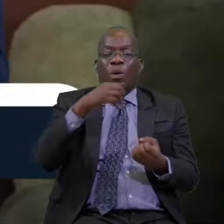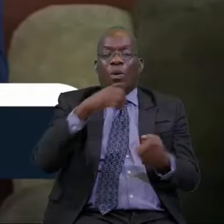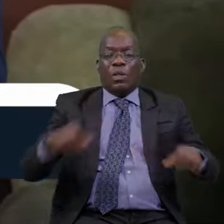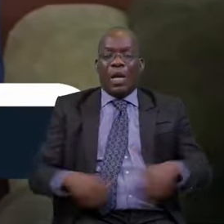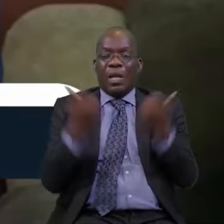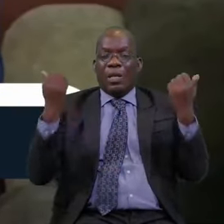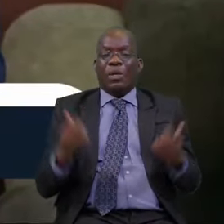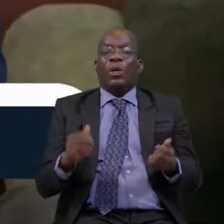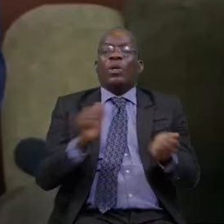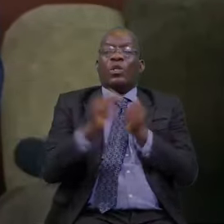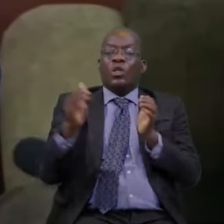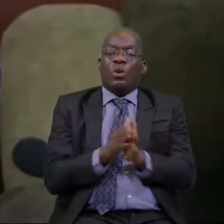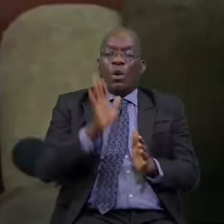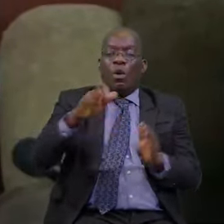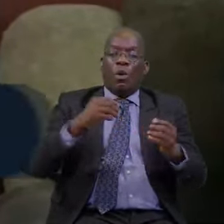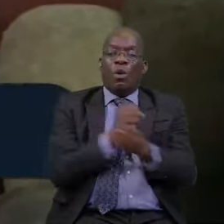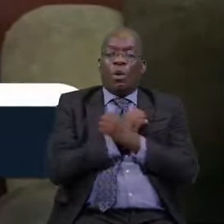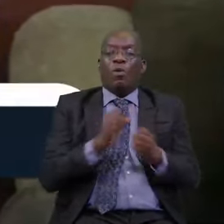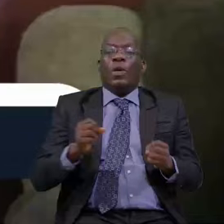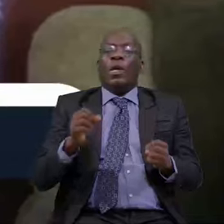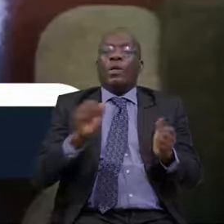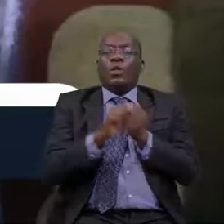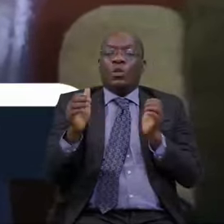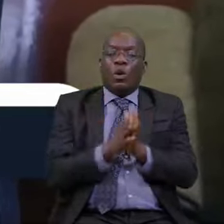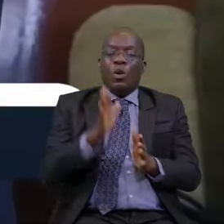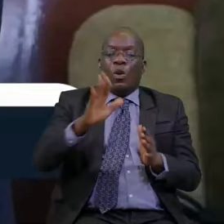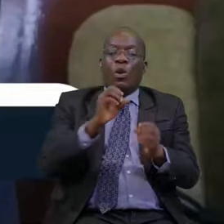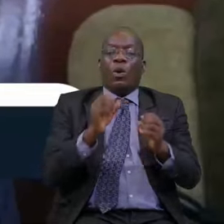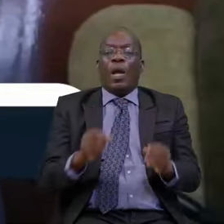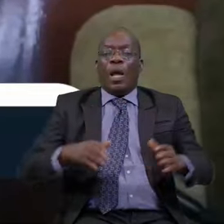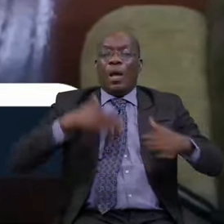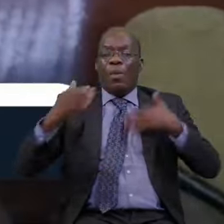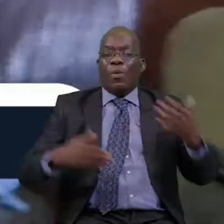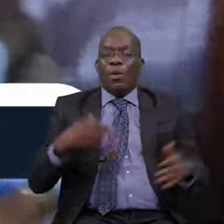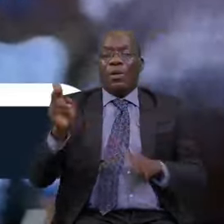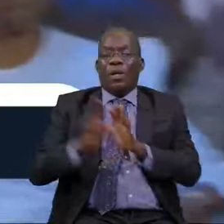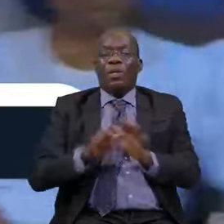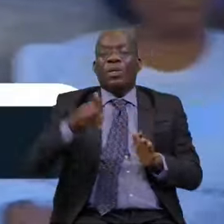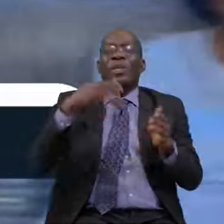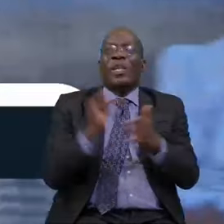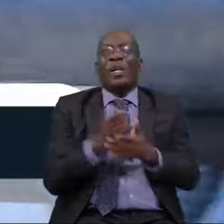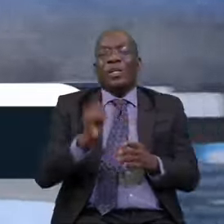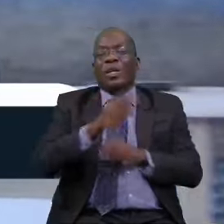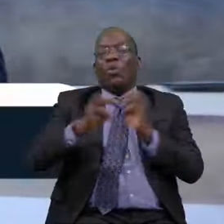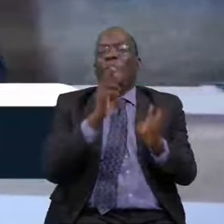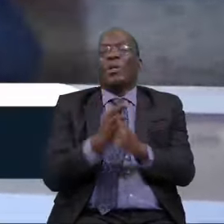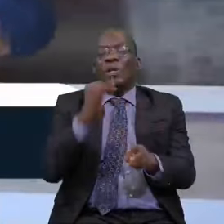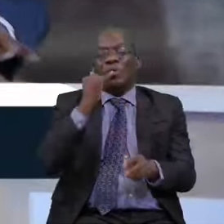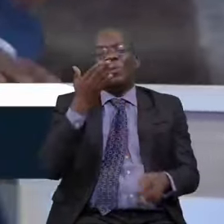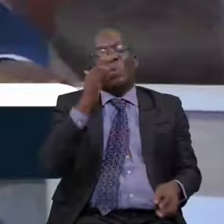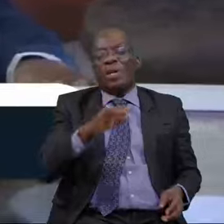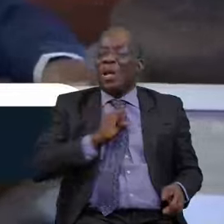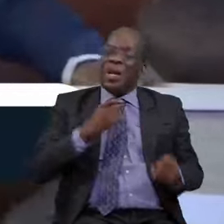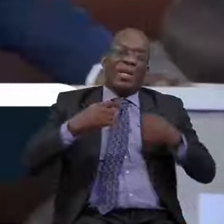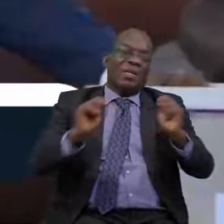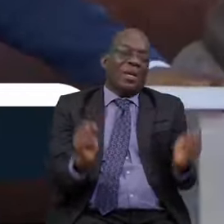et la difficulté engloutit votre passion et votre enthousiasme. Vous dites que le monde est trop mauvais, j'essaie